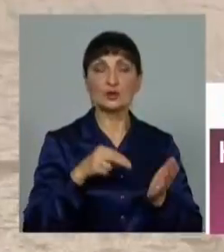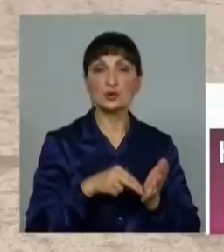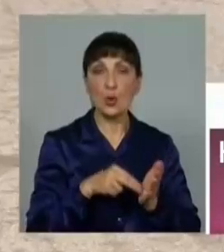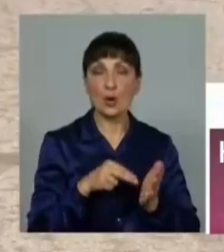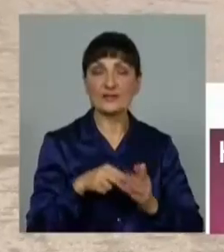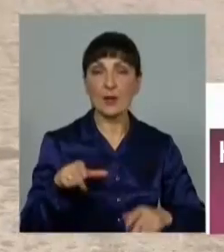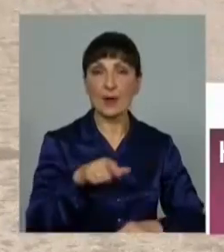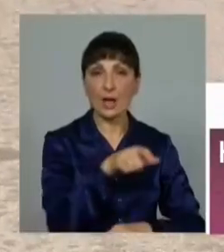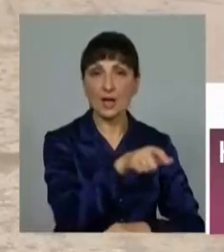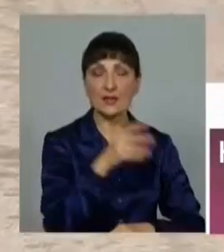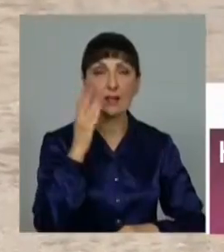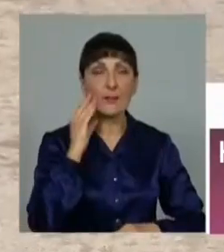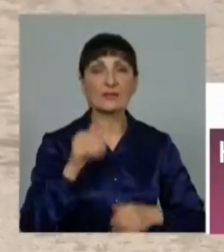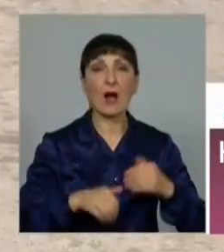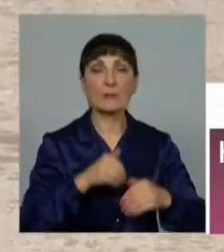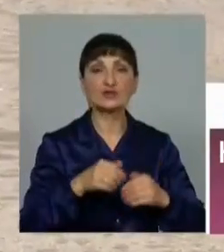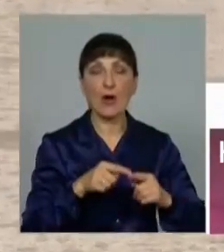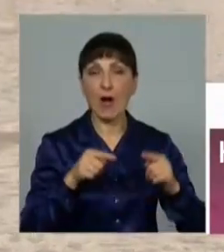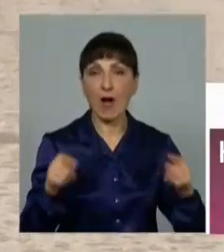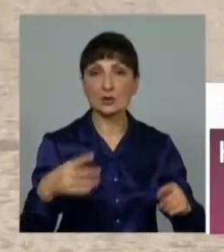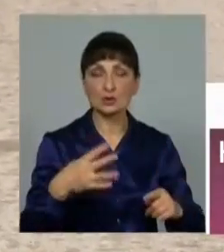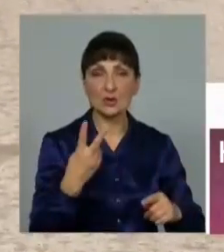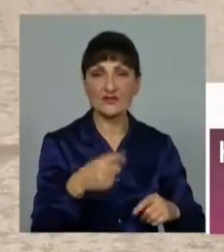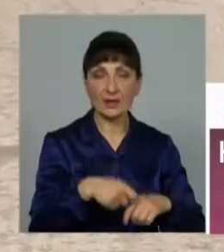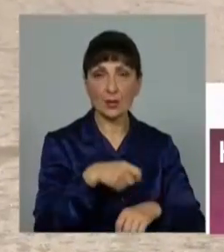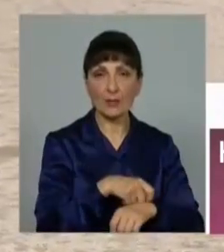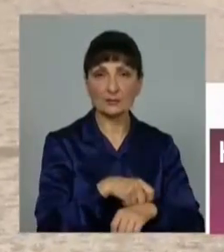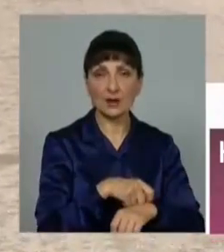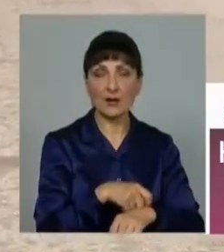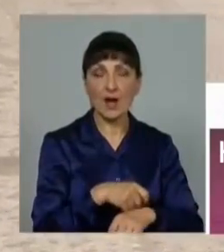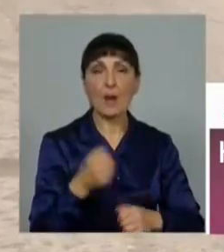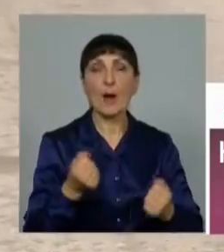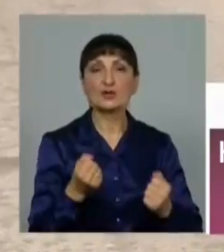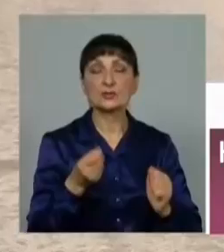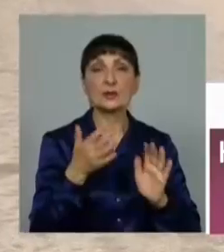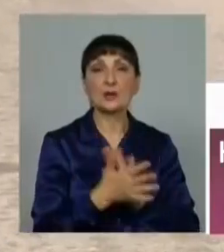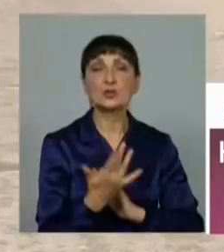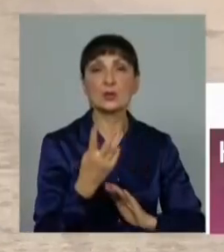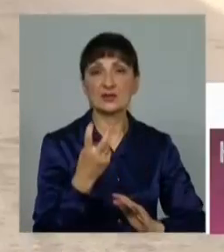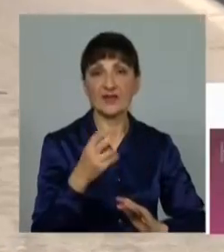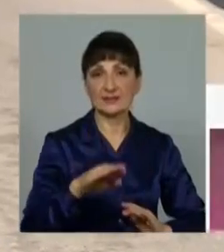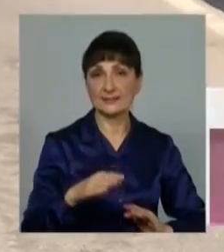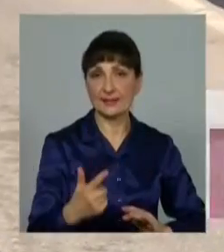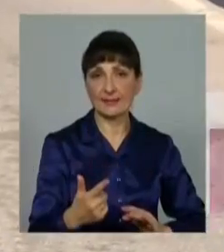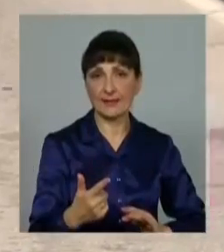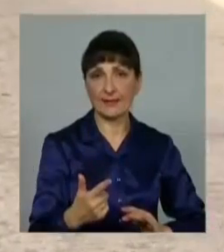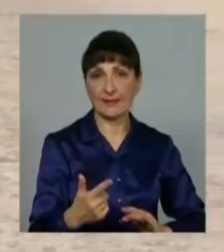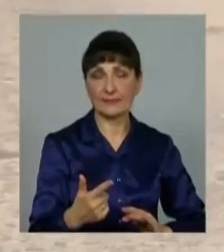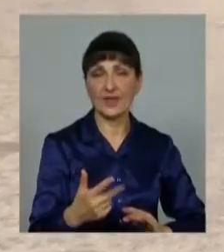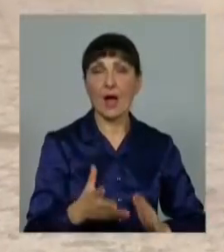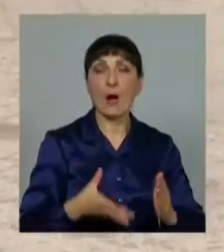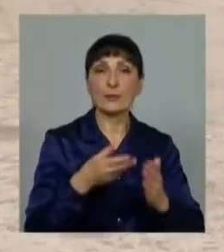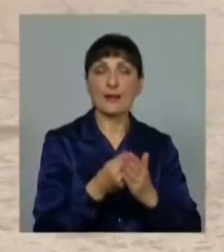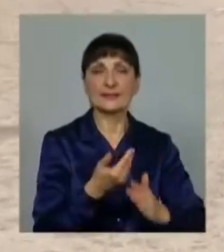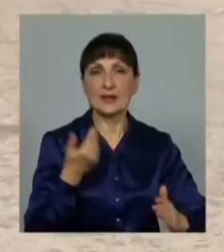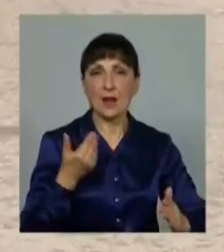же проезда на трассе Алматы-Капчагай протяженностью 42 километра автолюбителям обходится в 200 тенге по предоплате. Оплатить